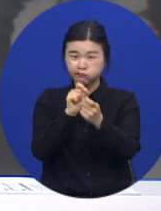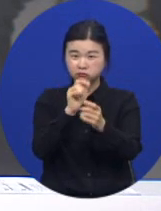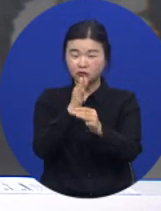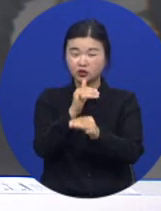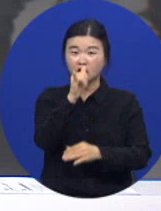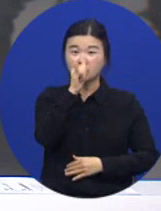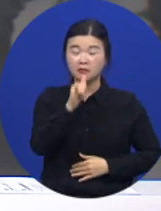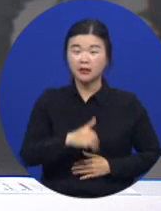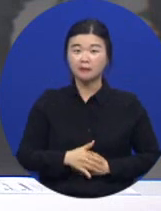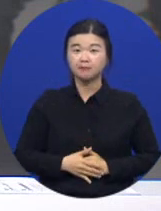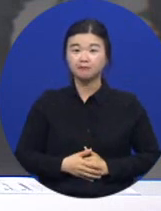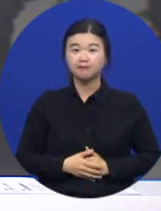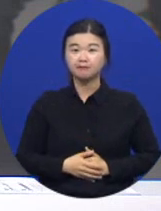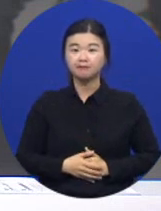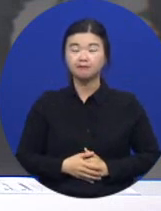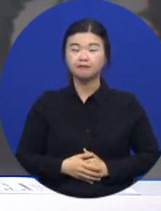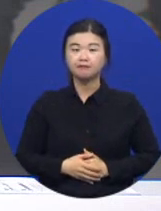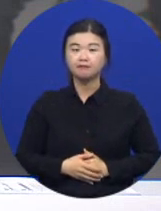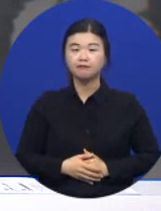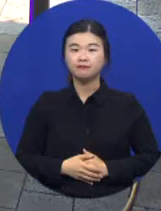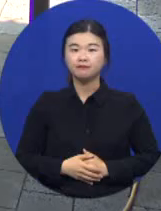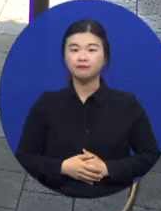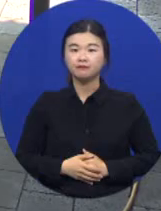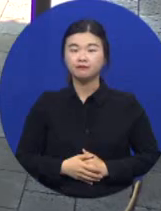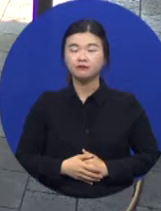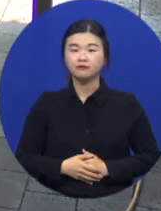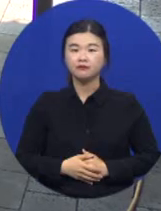있습니다. 박주영 기자입니다.